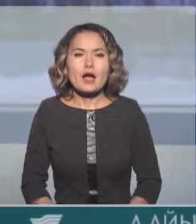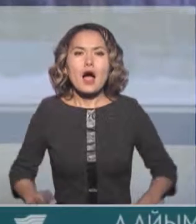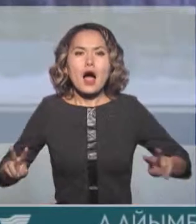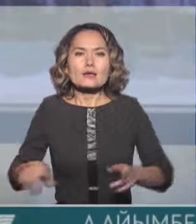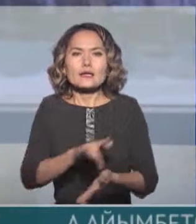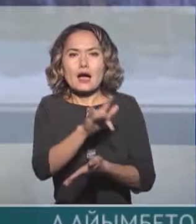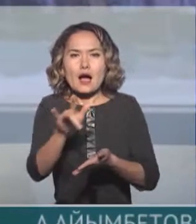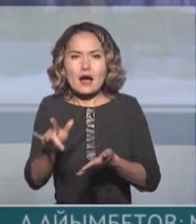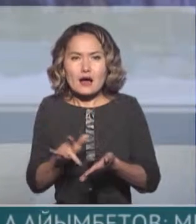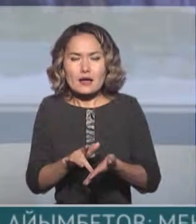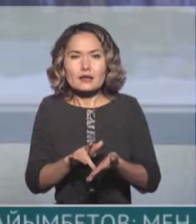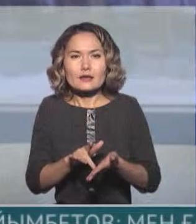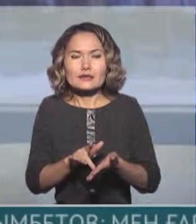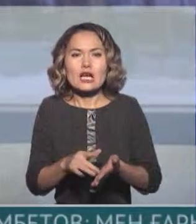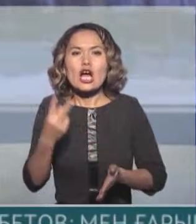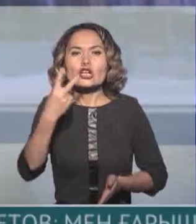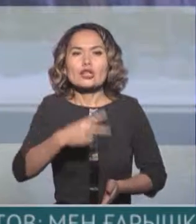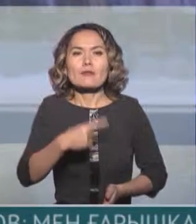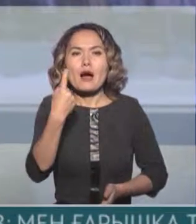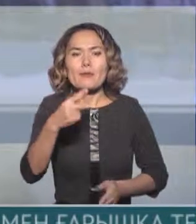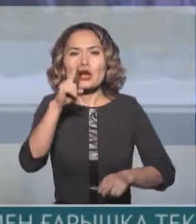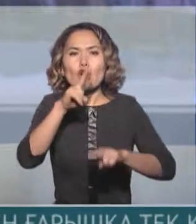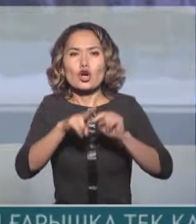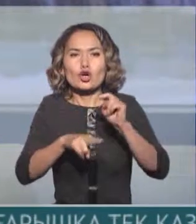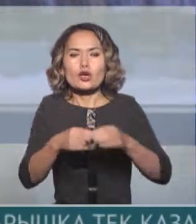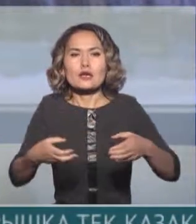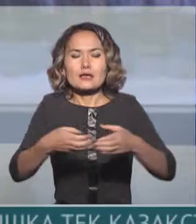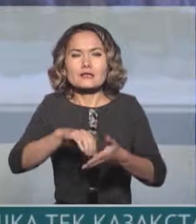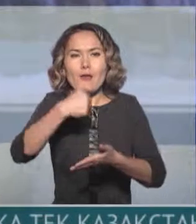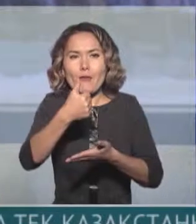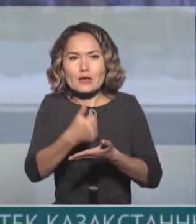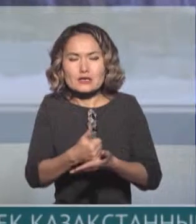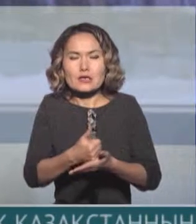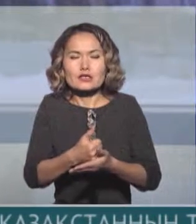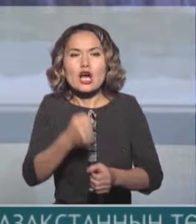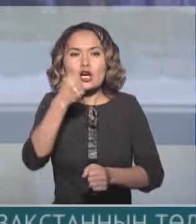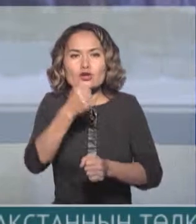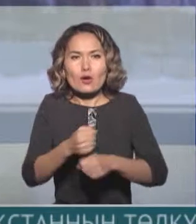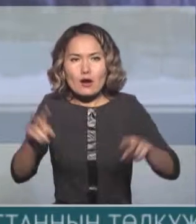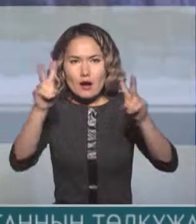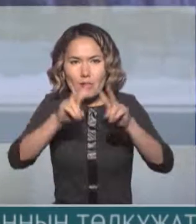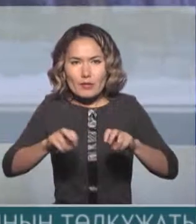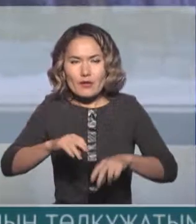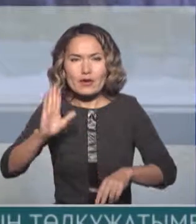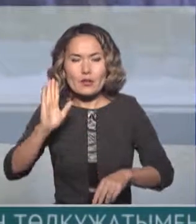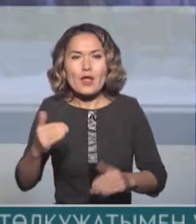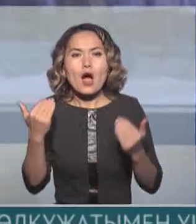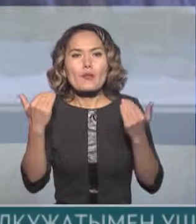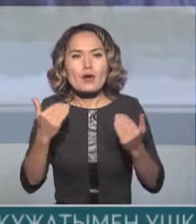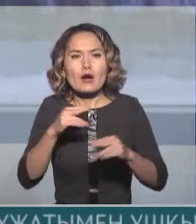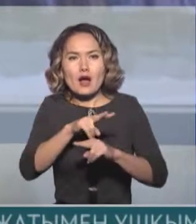Ал елордада бірден 21 құрылыс компаниясының басшыларына қатысты тергеу амалдары жүргізілуде. Бұл туралы қалалық ішкі істер